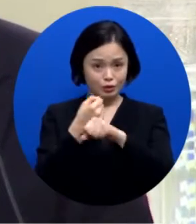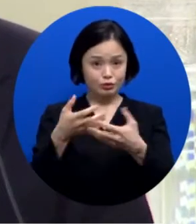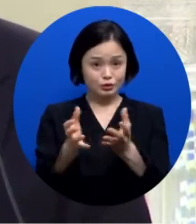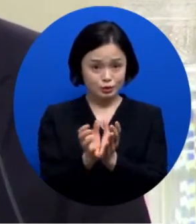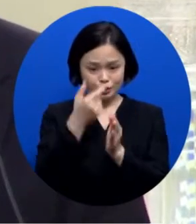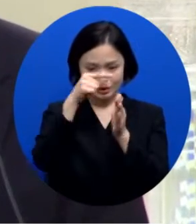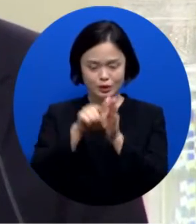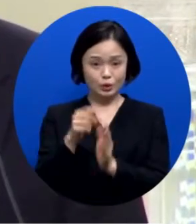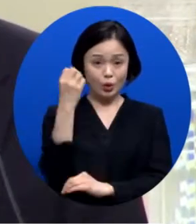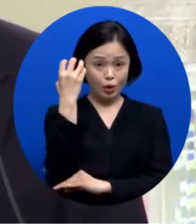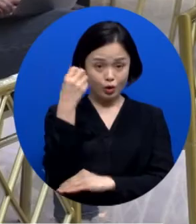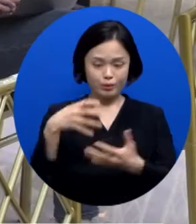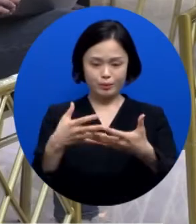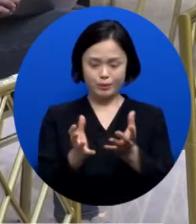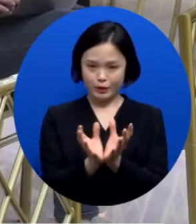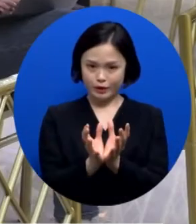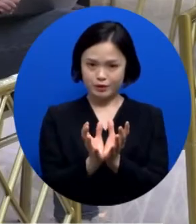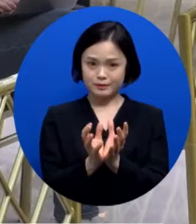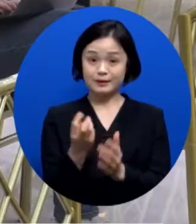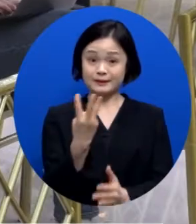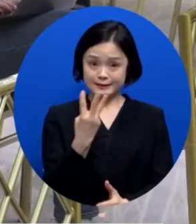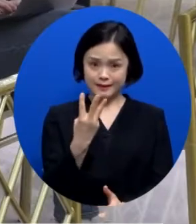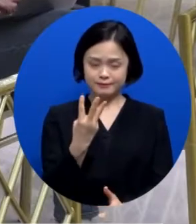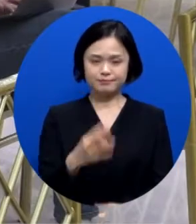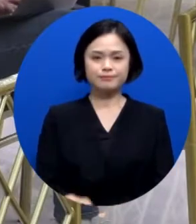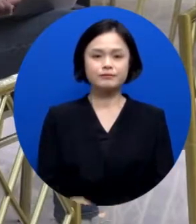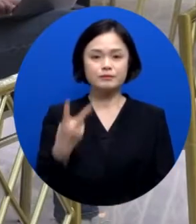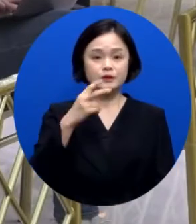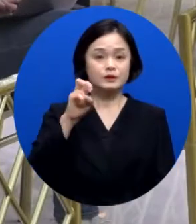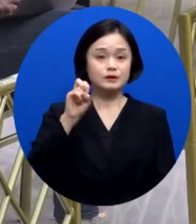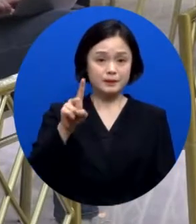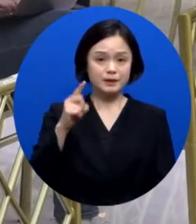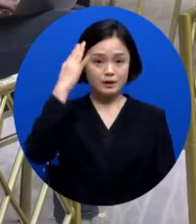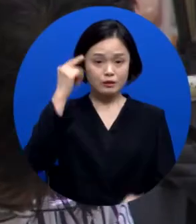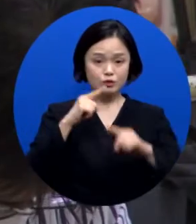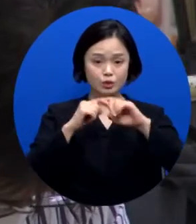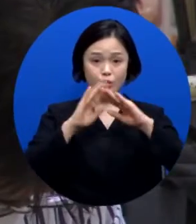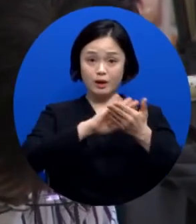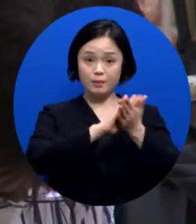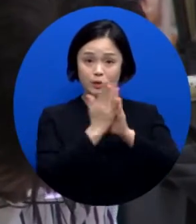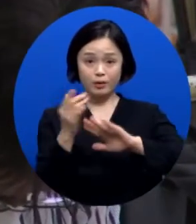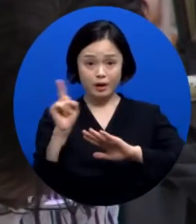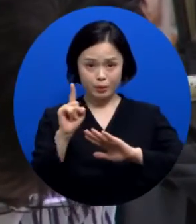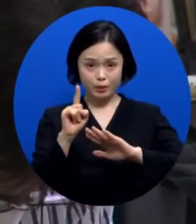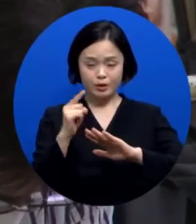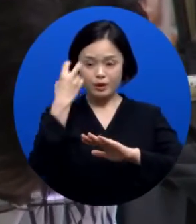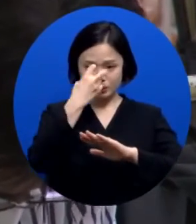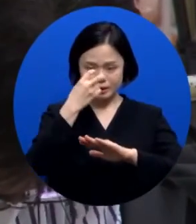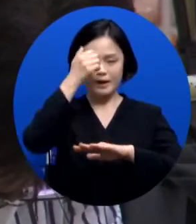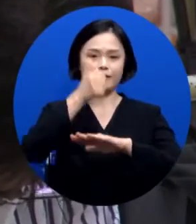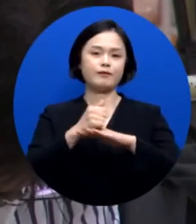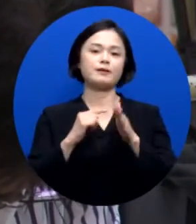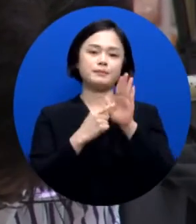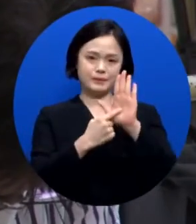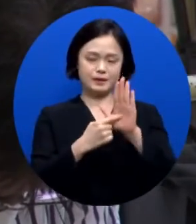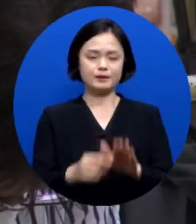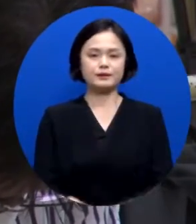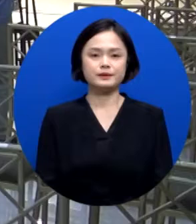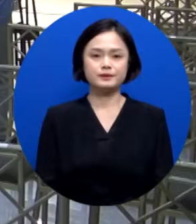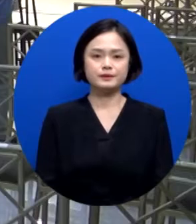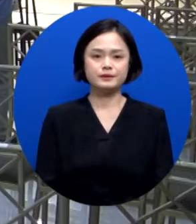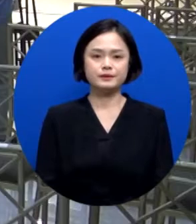한국기독언론포럼이 코로나19 이후 2021년 한국교회 변화 추적 조사 결과를 발표했습니다.